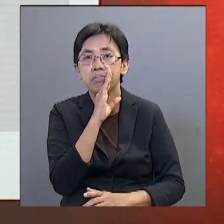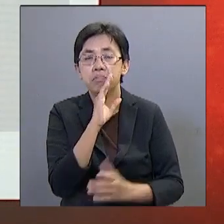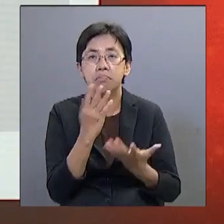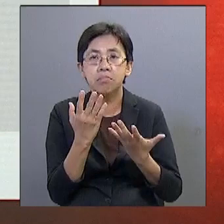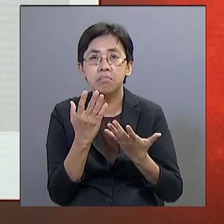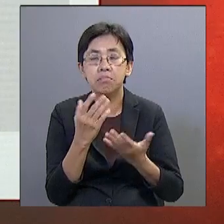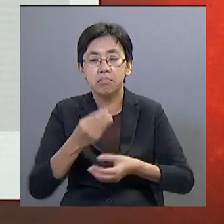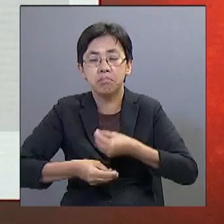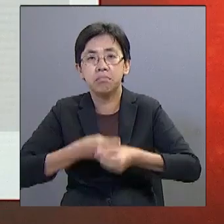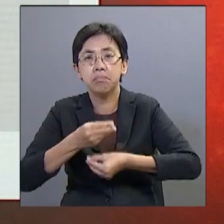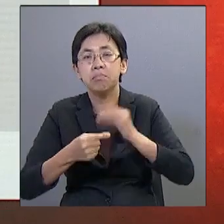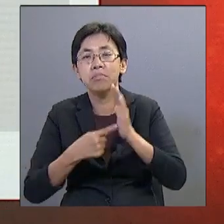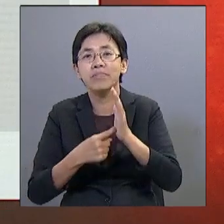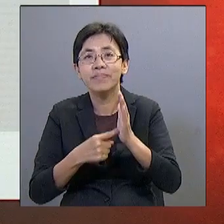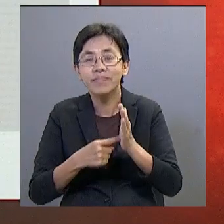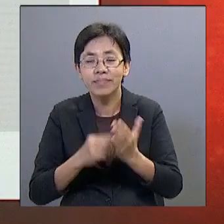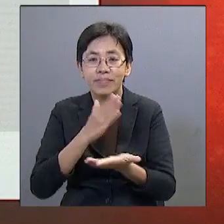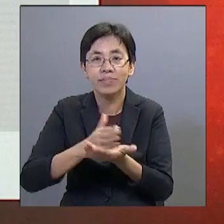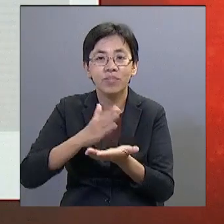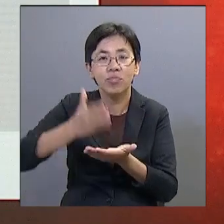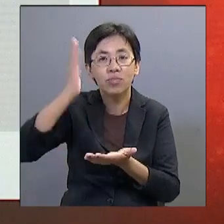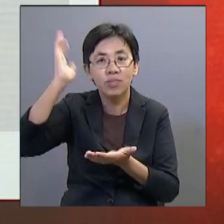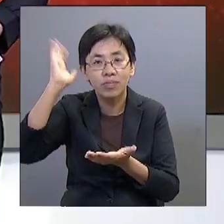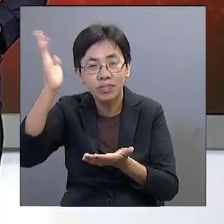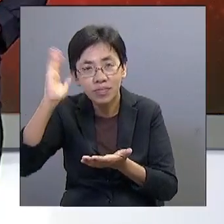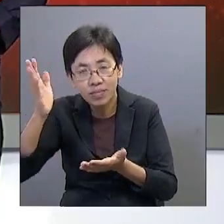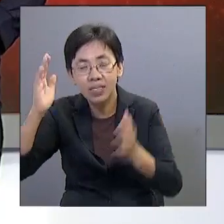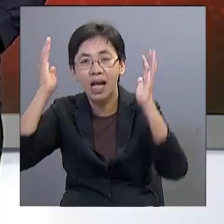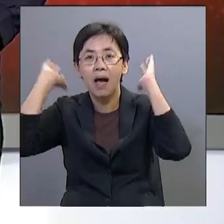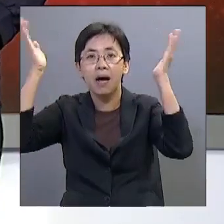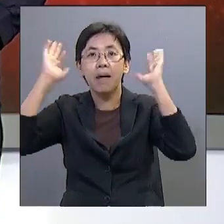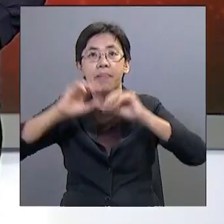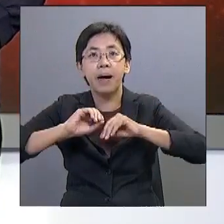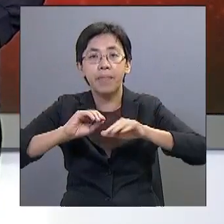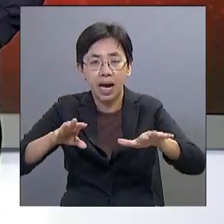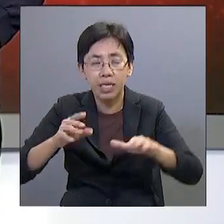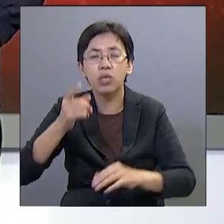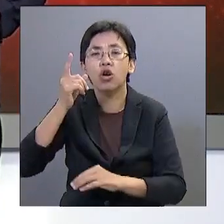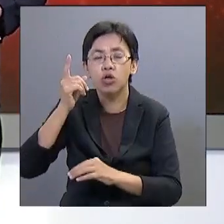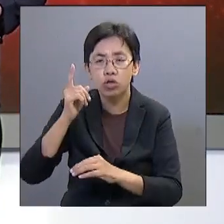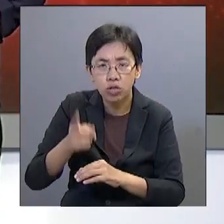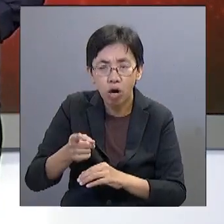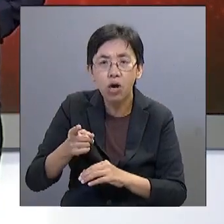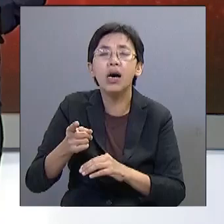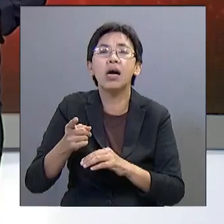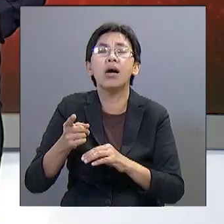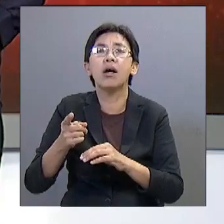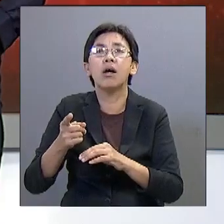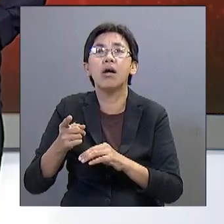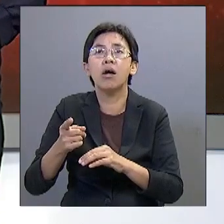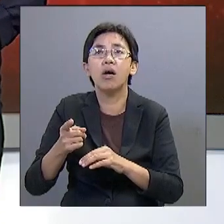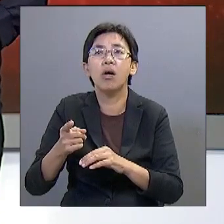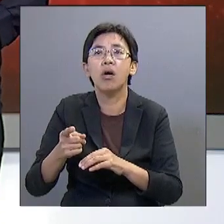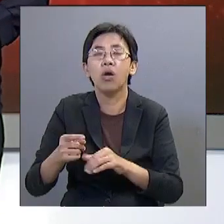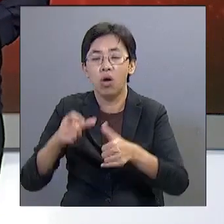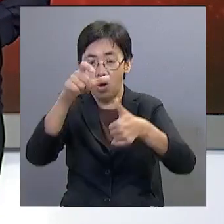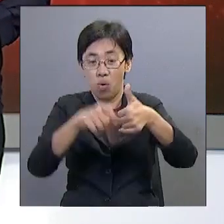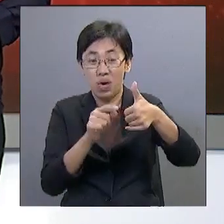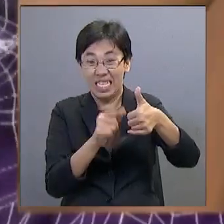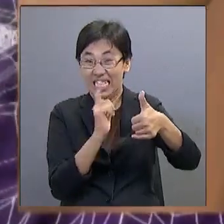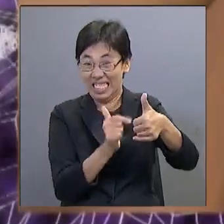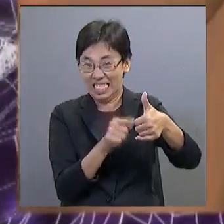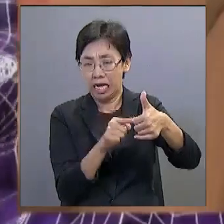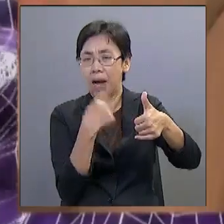เชิงพานิ อย่างเช่น การโคษณาประชาสัมพันธ์ จะต้องได้รับความยินยอมจากบุคคลต้นแบบก่อนค่